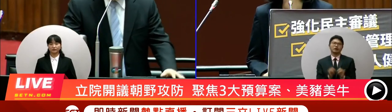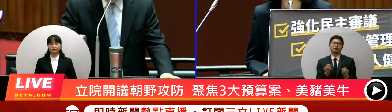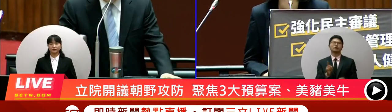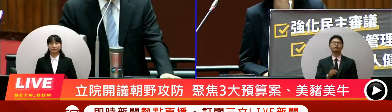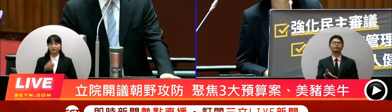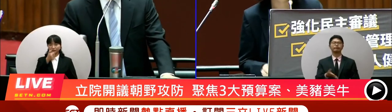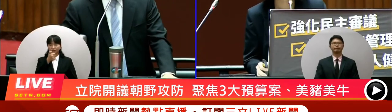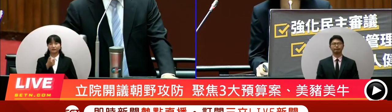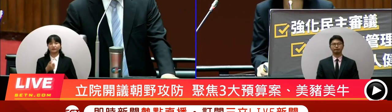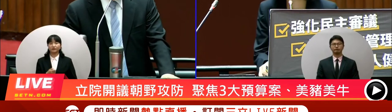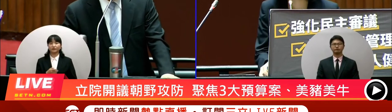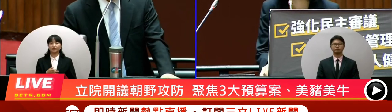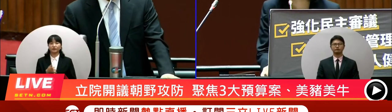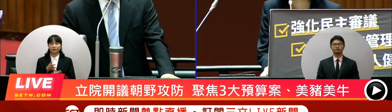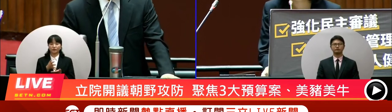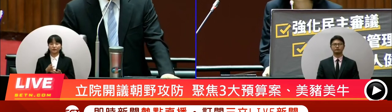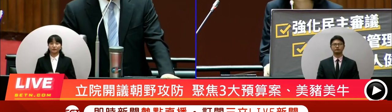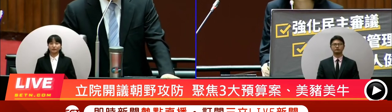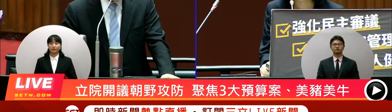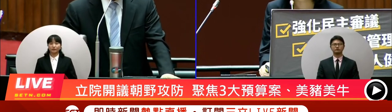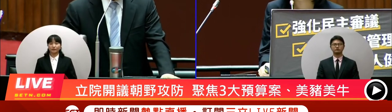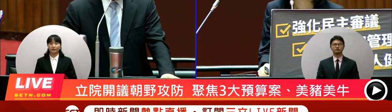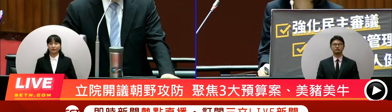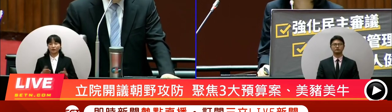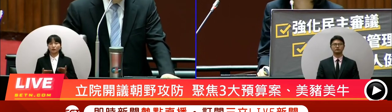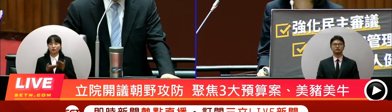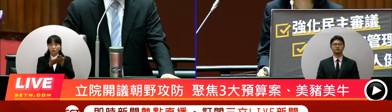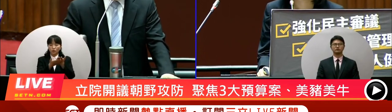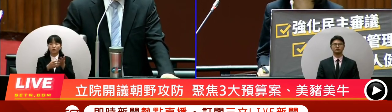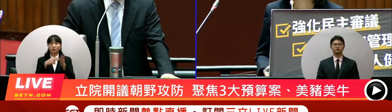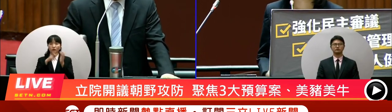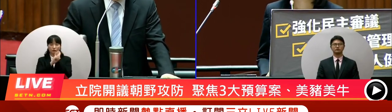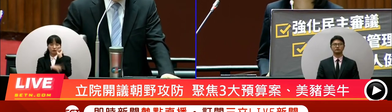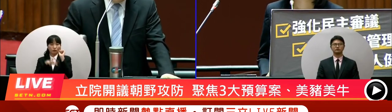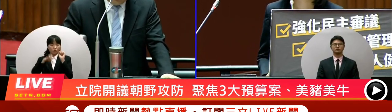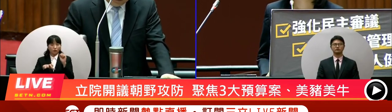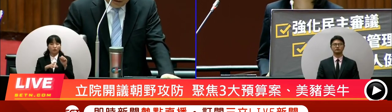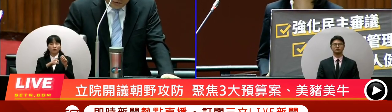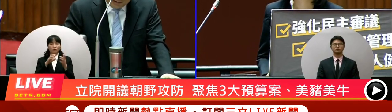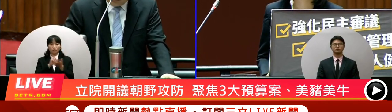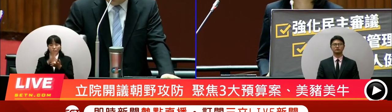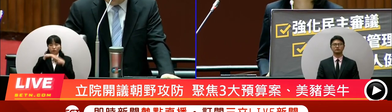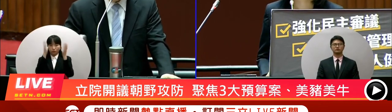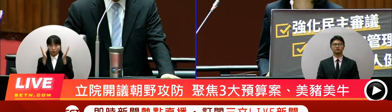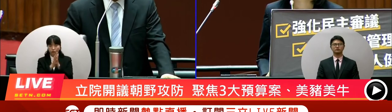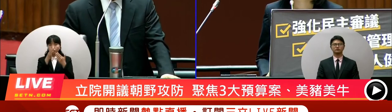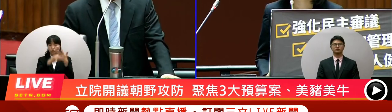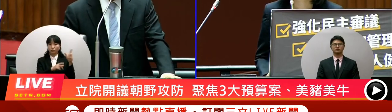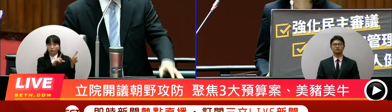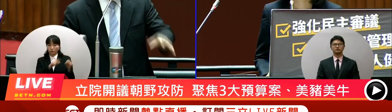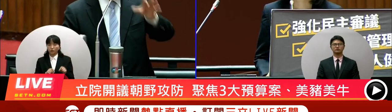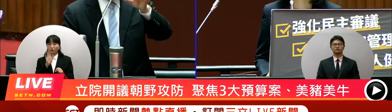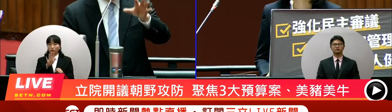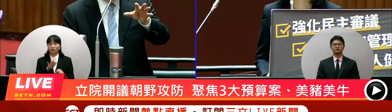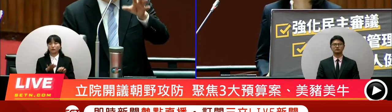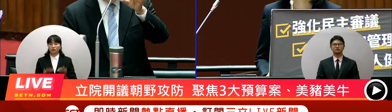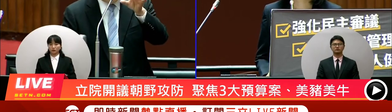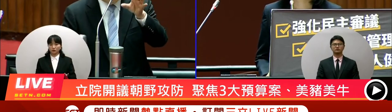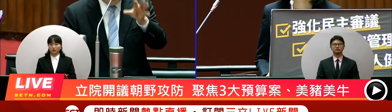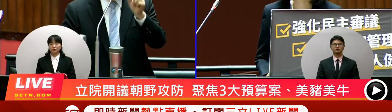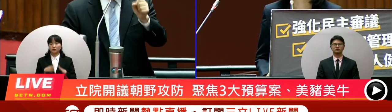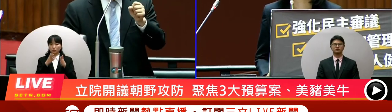谢谢委员。啊，我们送到贵院的报告都依照相关的规定，但因为今天这